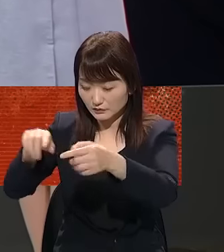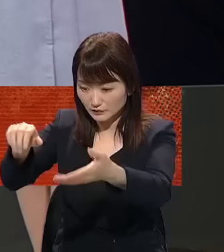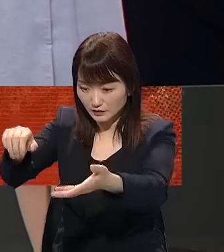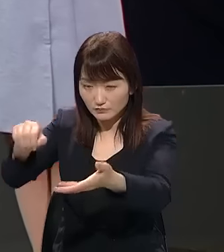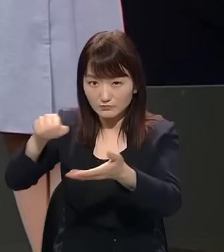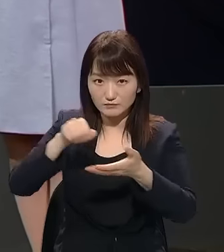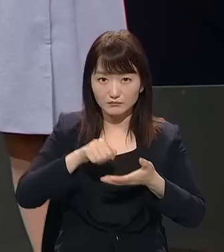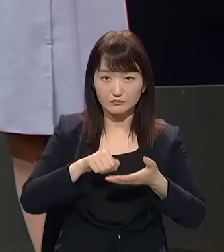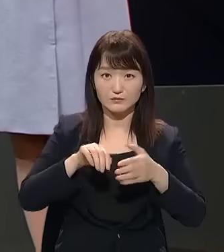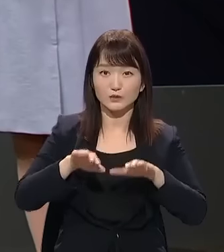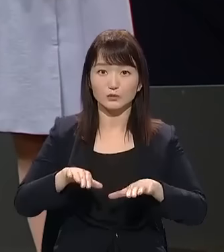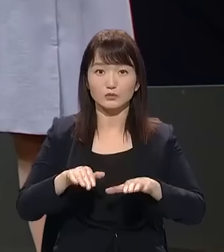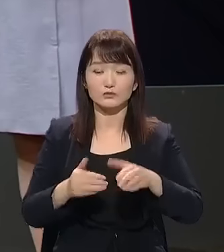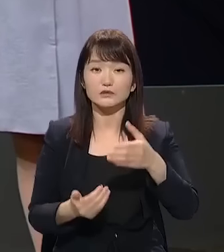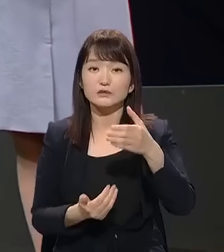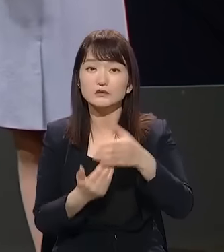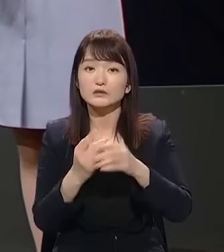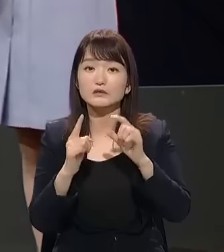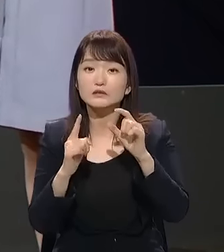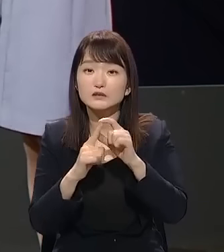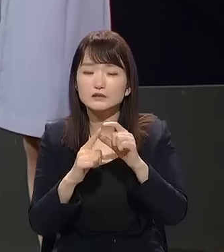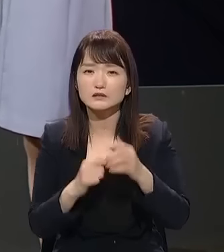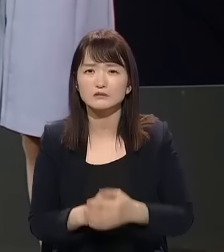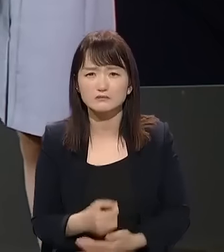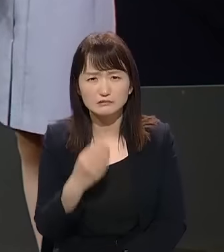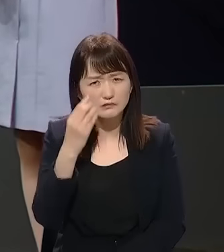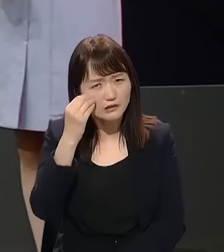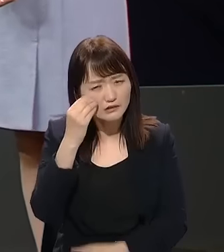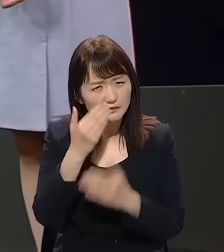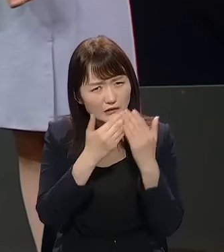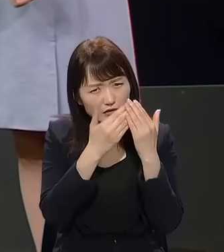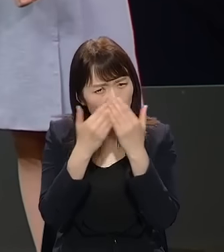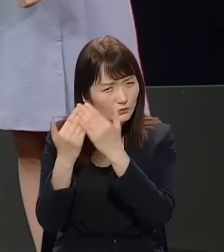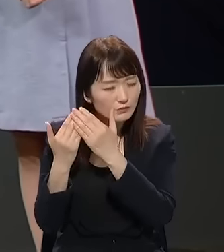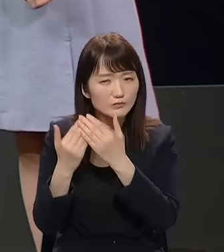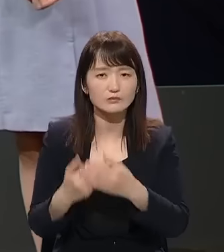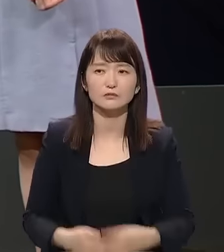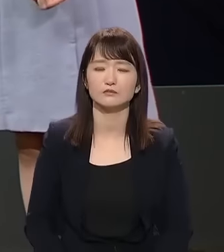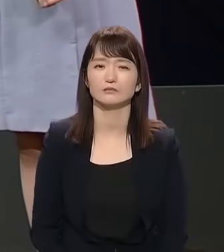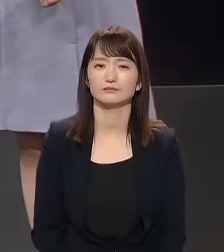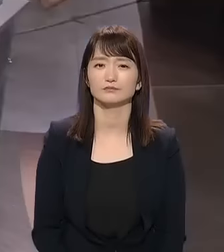오늘의 사건 연구서 워드는 기한 겁입니다